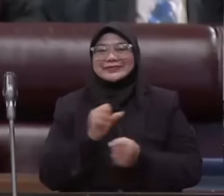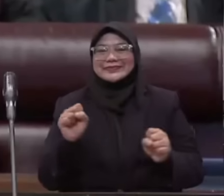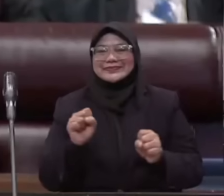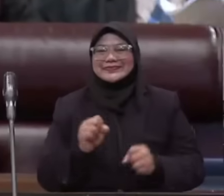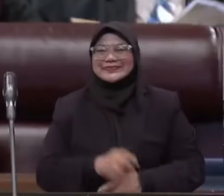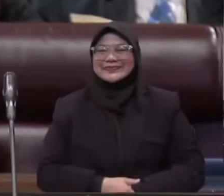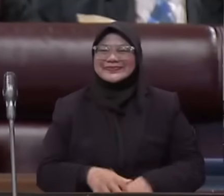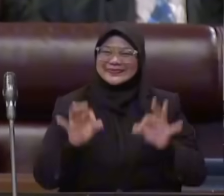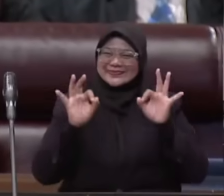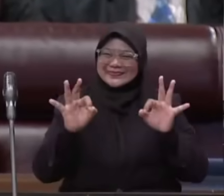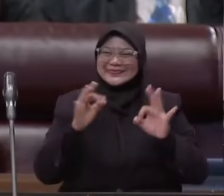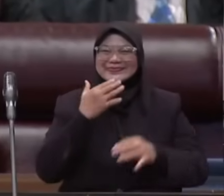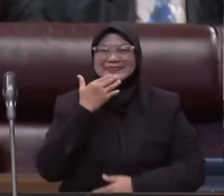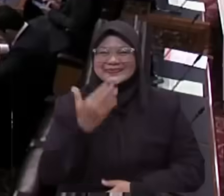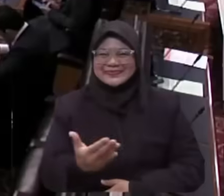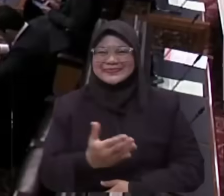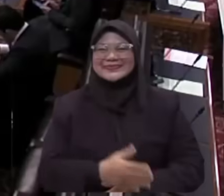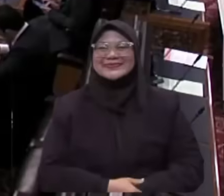Oke